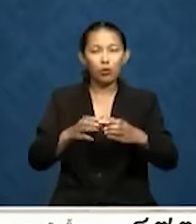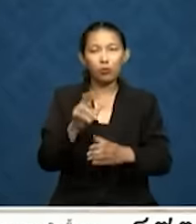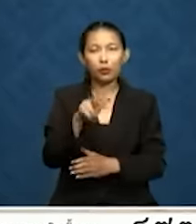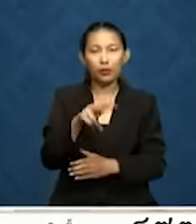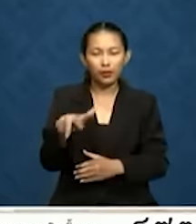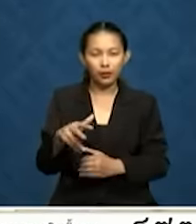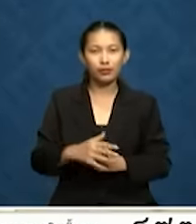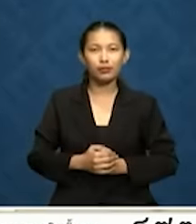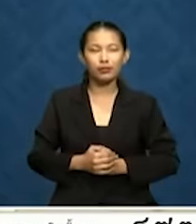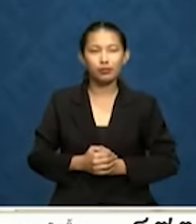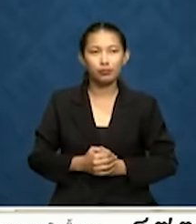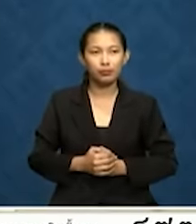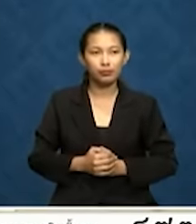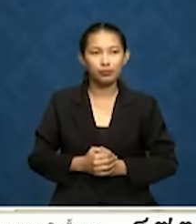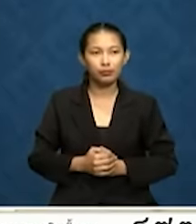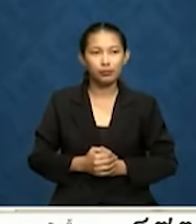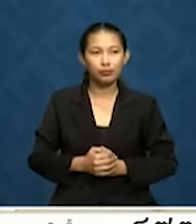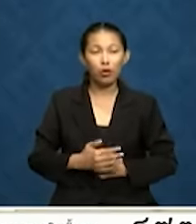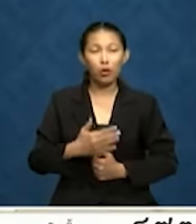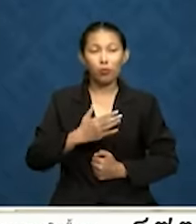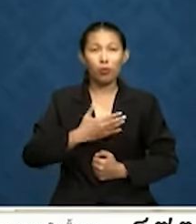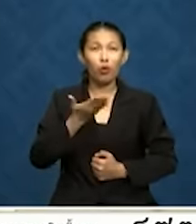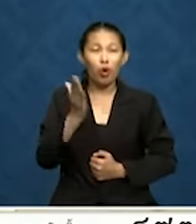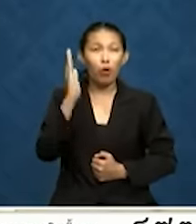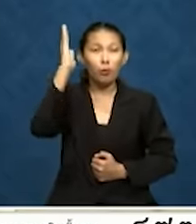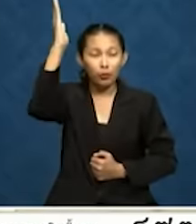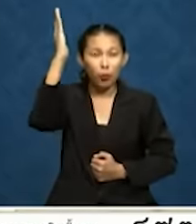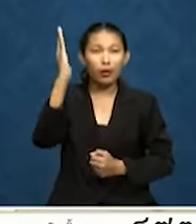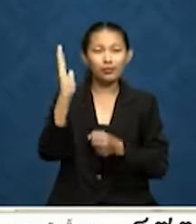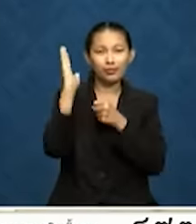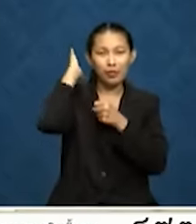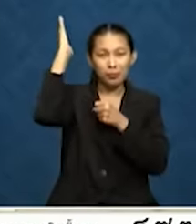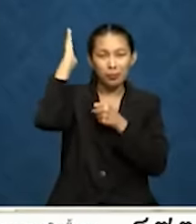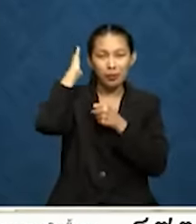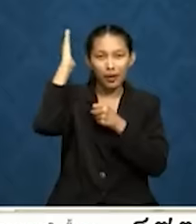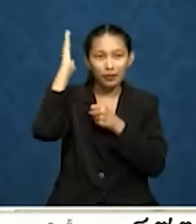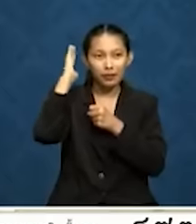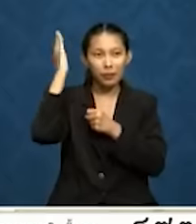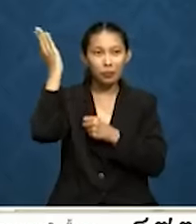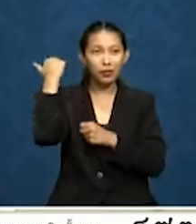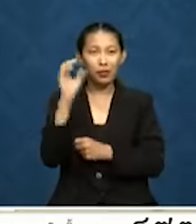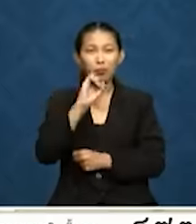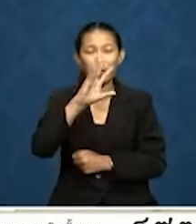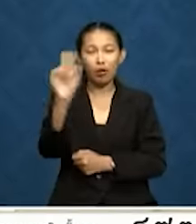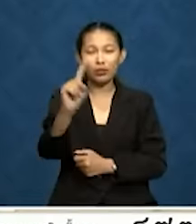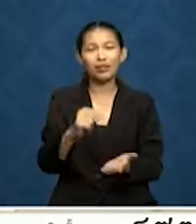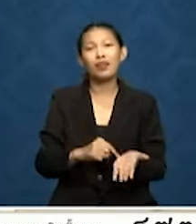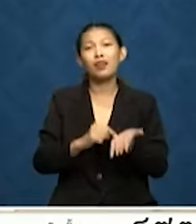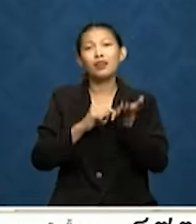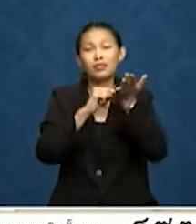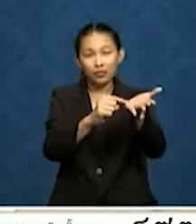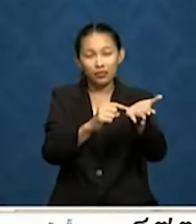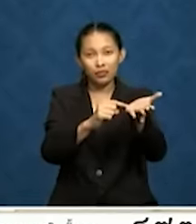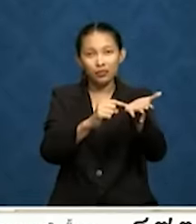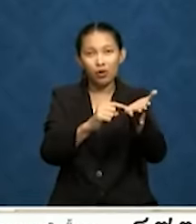ชื่อผมขอประท้วงผู้อภิปรายบอกว่าเป็นการเสนอยัตติ